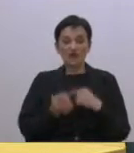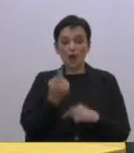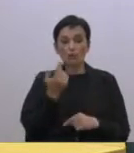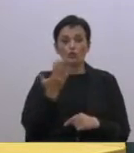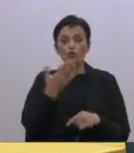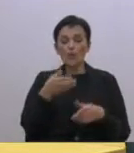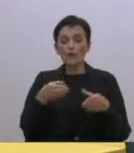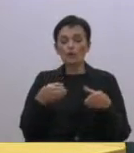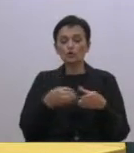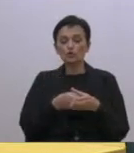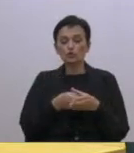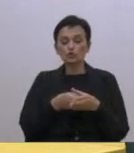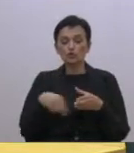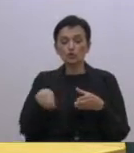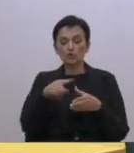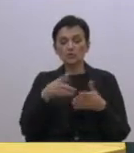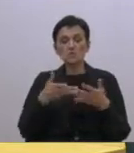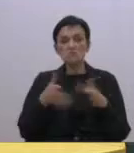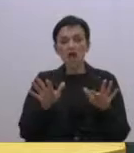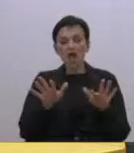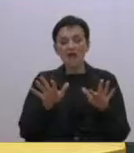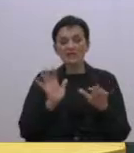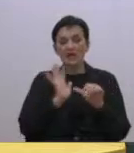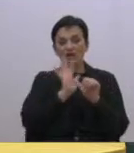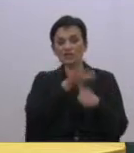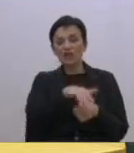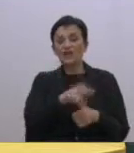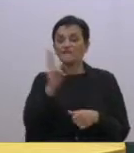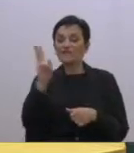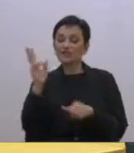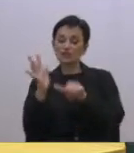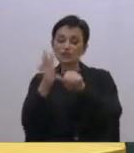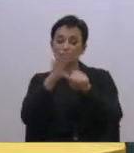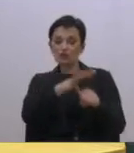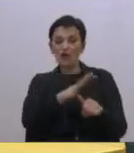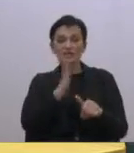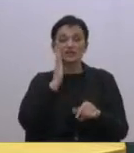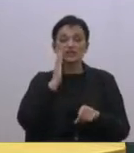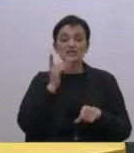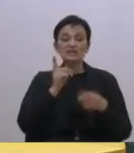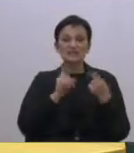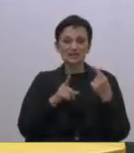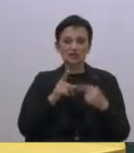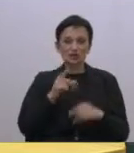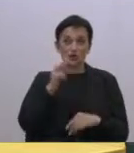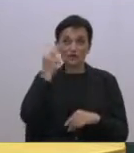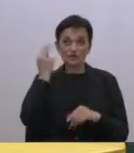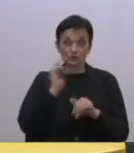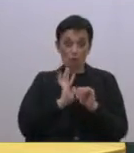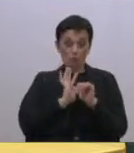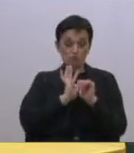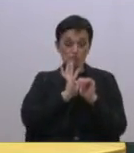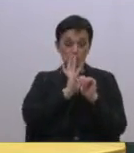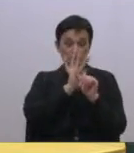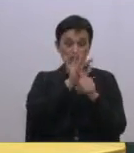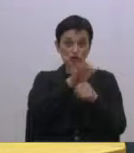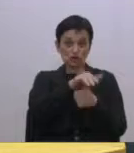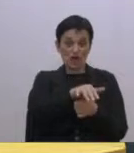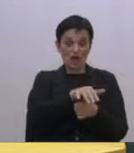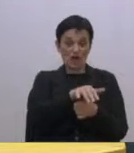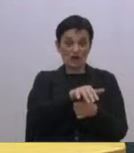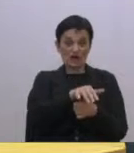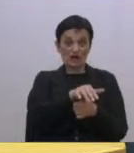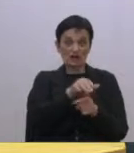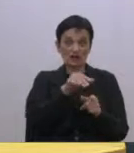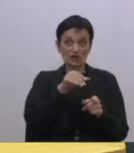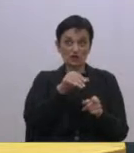ჯგუფი არის ყველაზე მეტად დაჩაგრული, ვინ ჩაგრავდა და სინამდვილეში ვითომ ჩაგრელს რაღაცნაირად ის